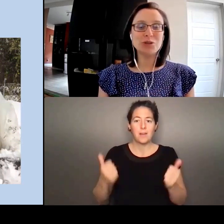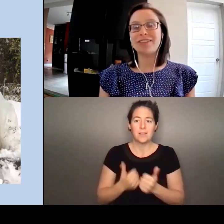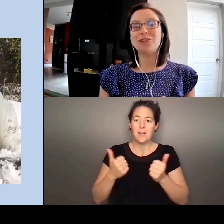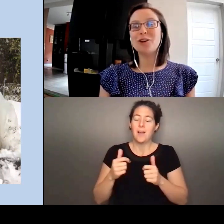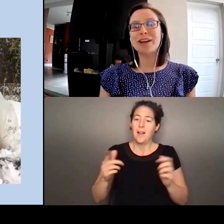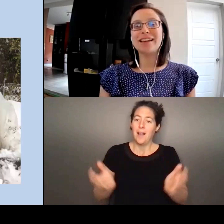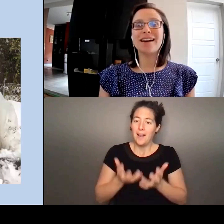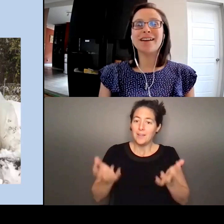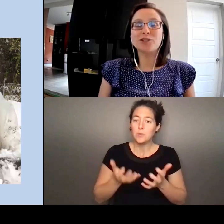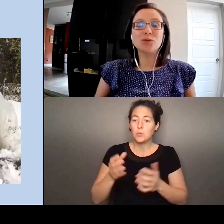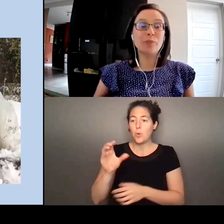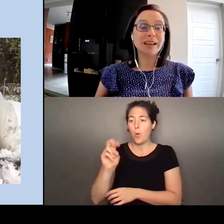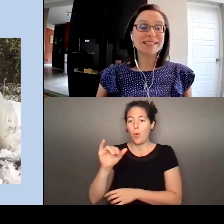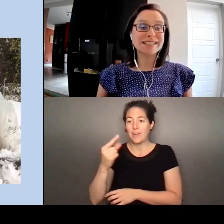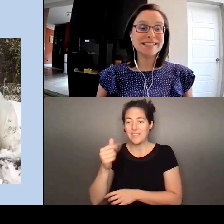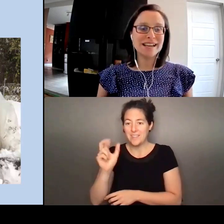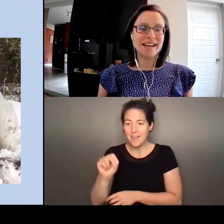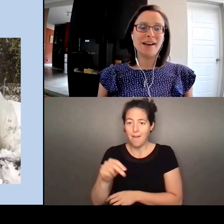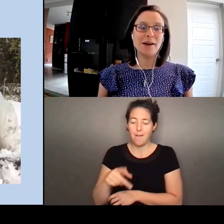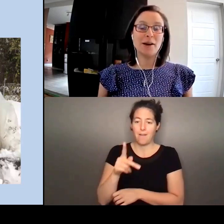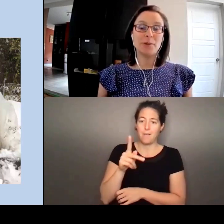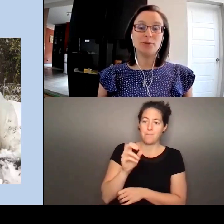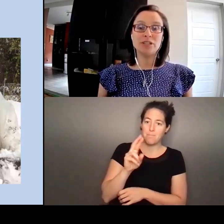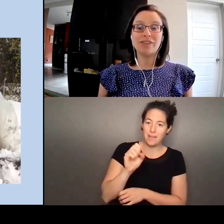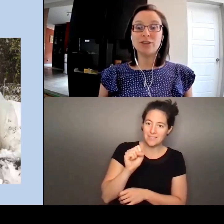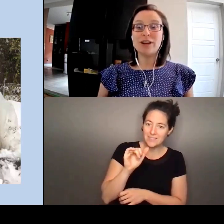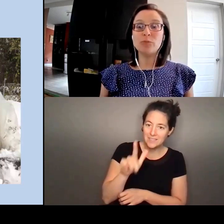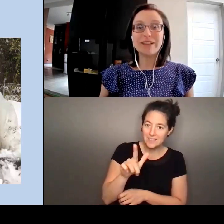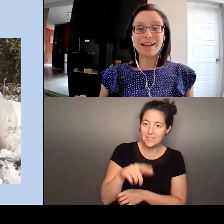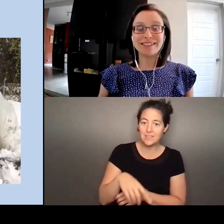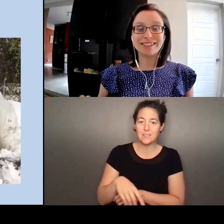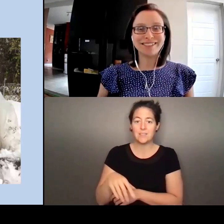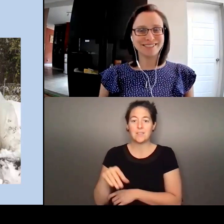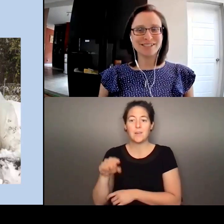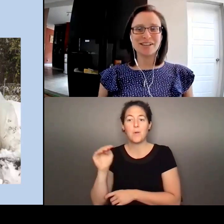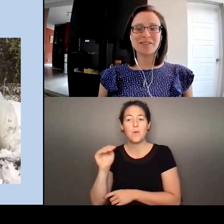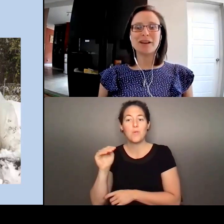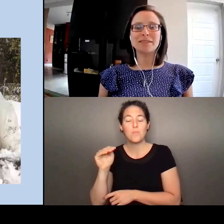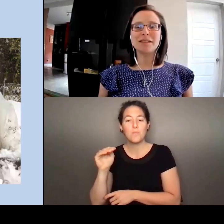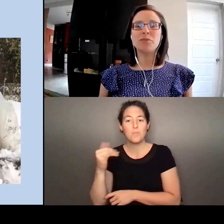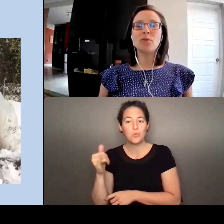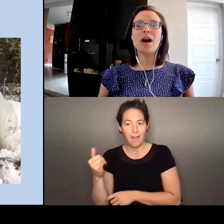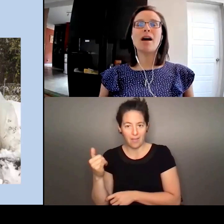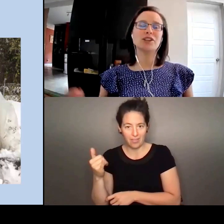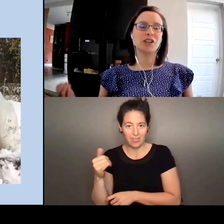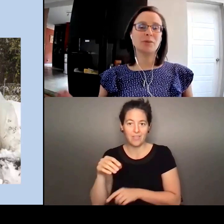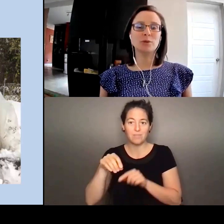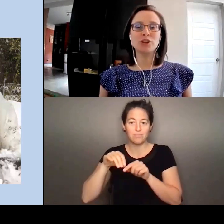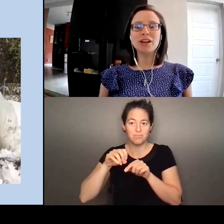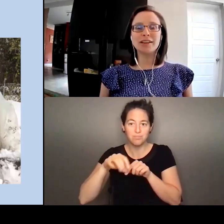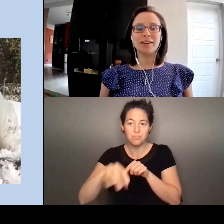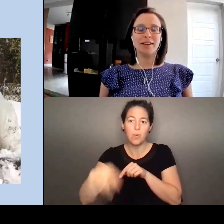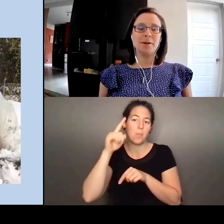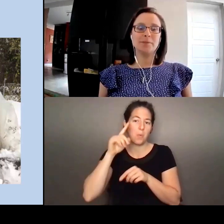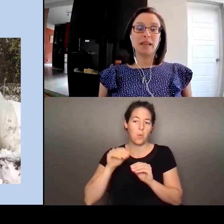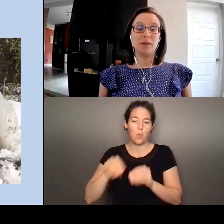laitue, j'avais de l'origan, du persil, puis j'avais de la moutarde. que j'avais plantées pour enrichir mon